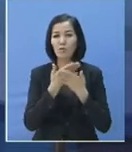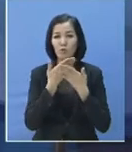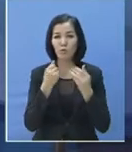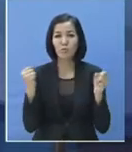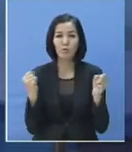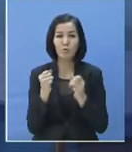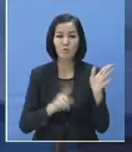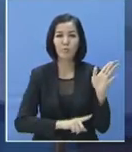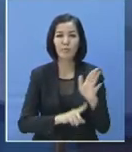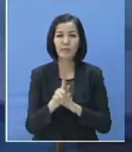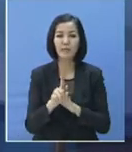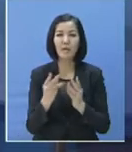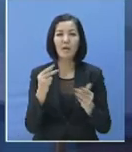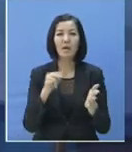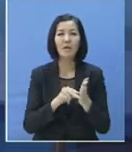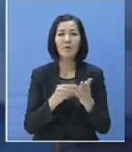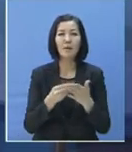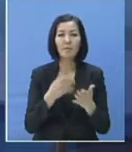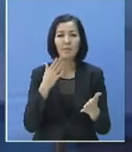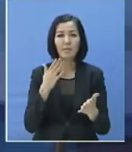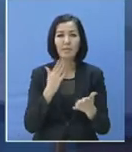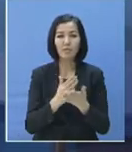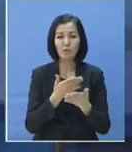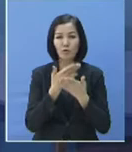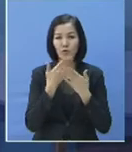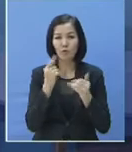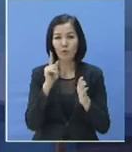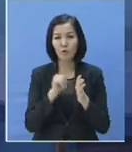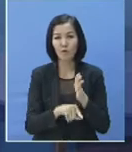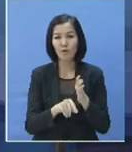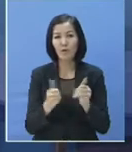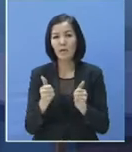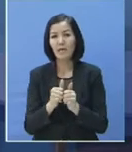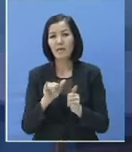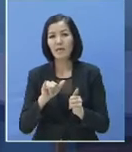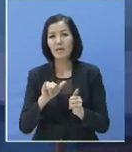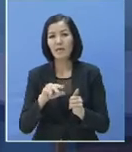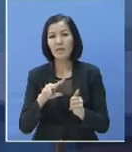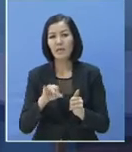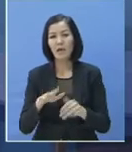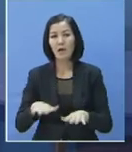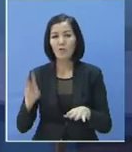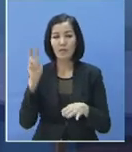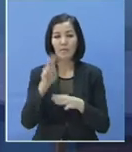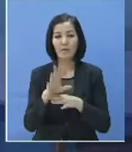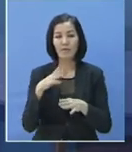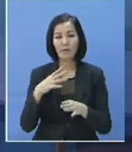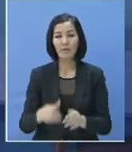қалы қара алтынның бағасы шарықтап кеткен жоқ па? Тілшіміз іргелі Іле ауданында болып мән-жайды біліп